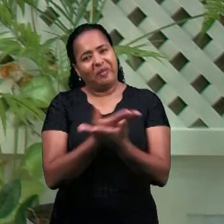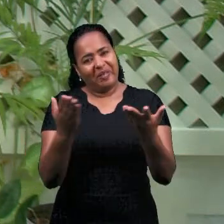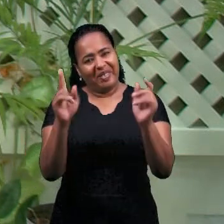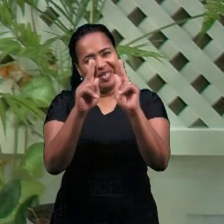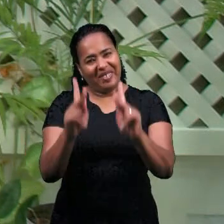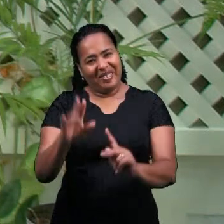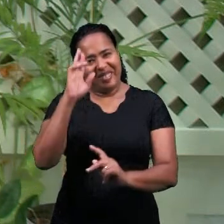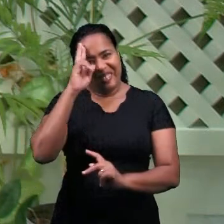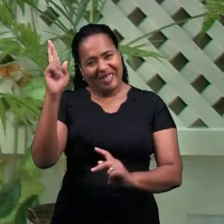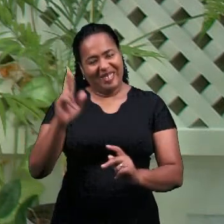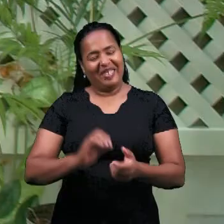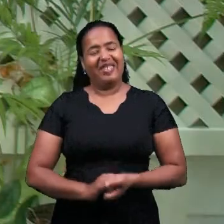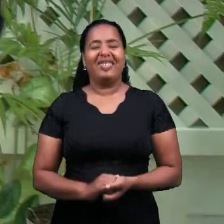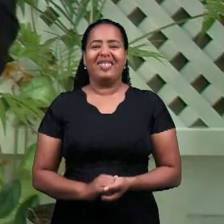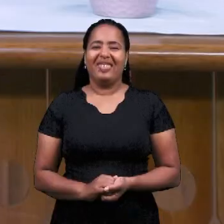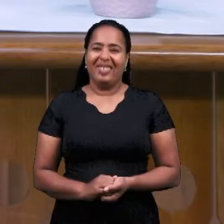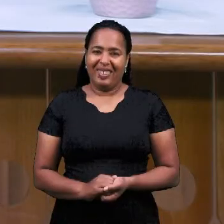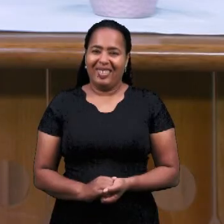Seigneur.